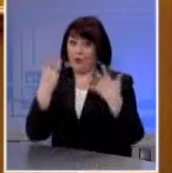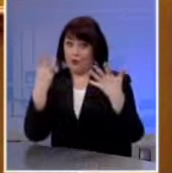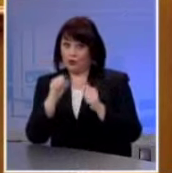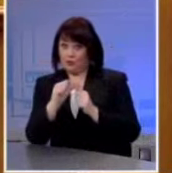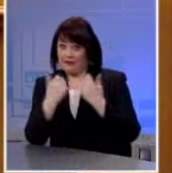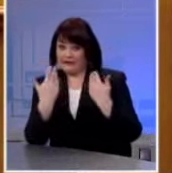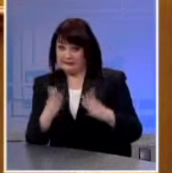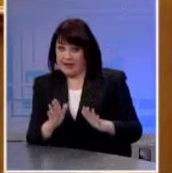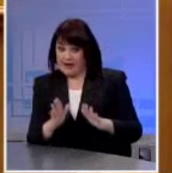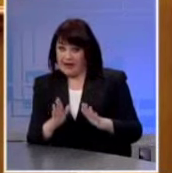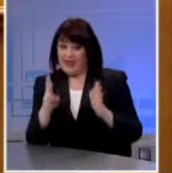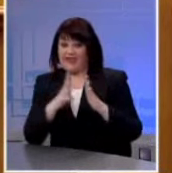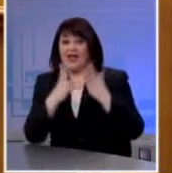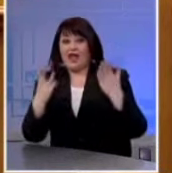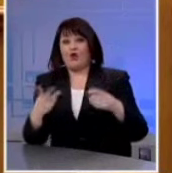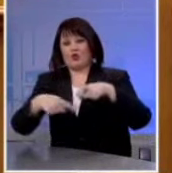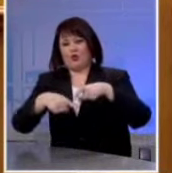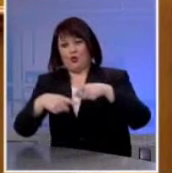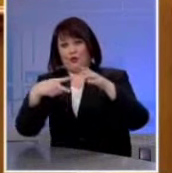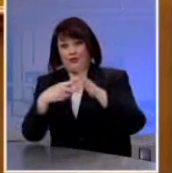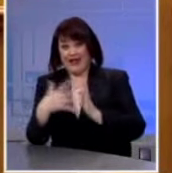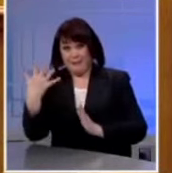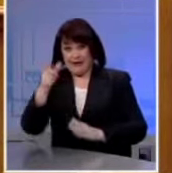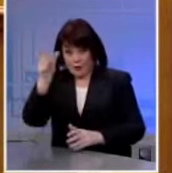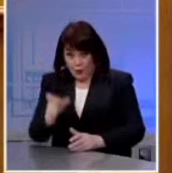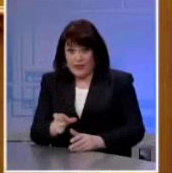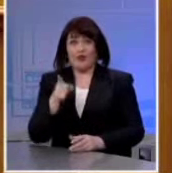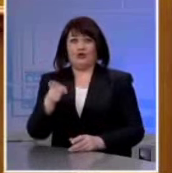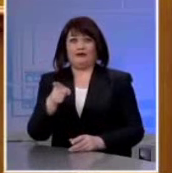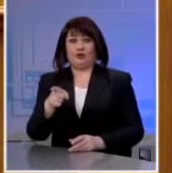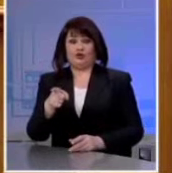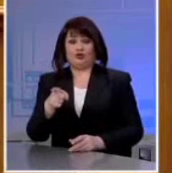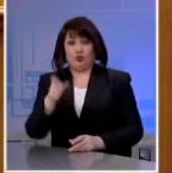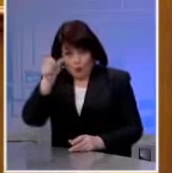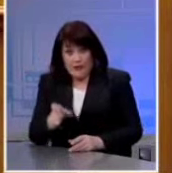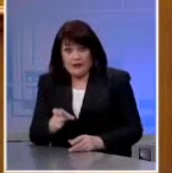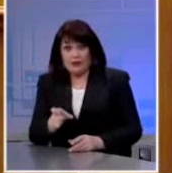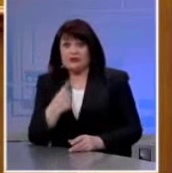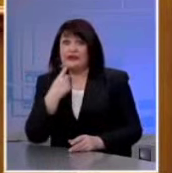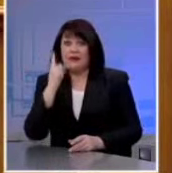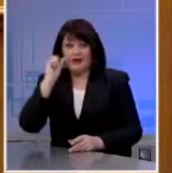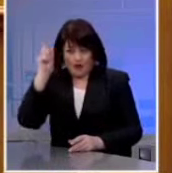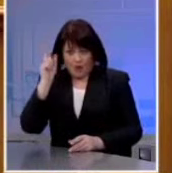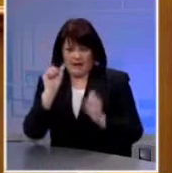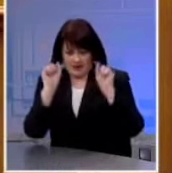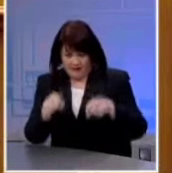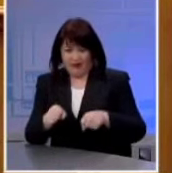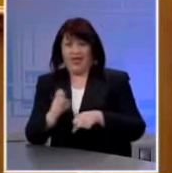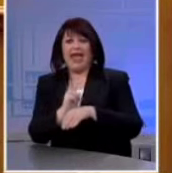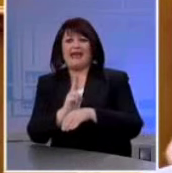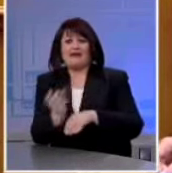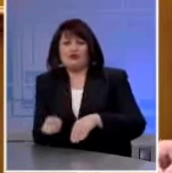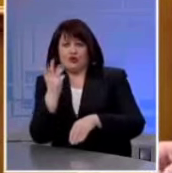στις 18 του 2015, ο ίδιος άνθρωπος να γνωμοδοτεί με νέο